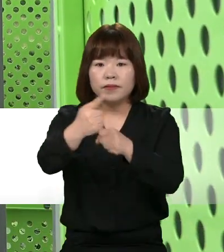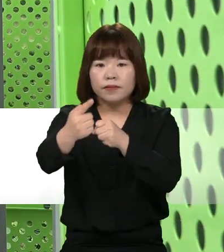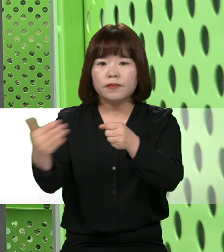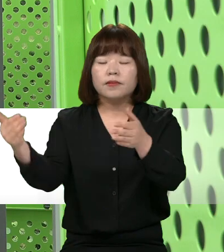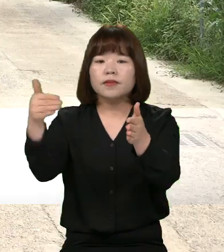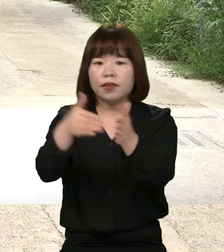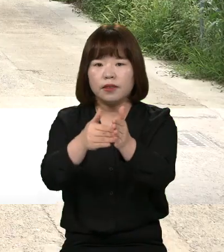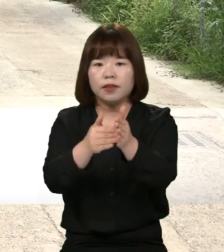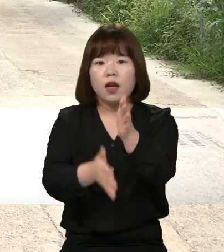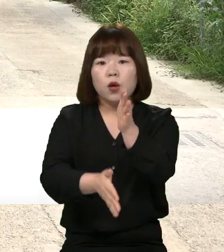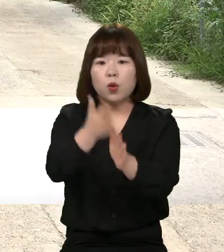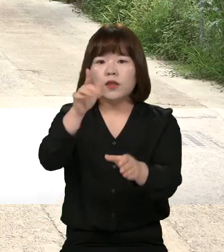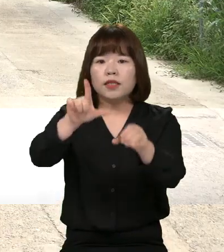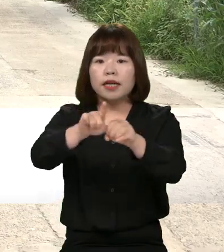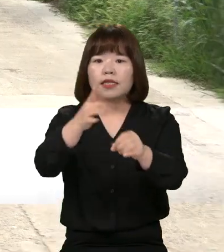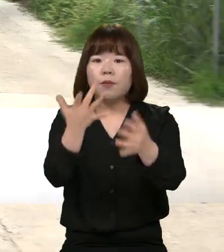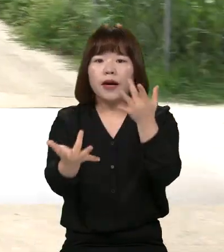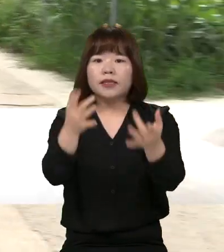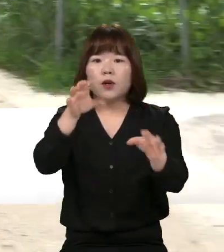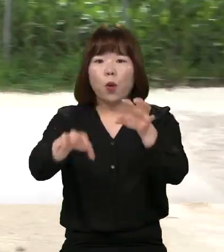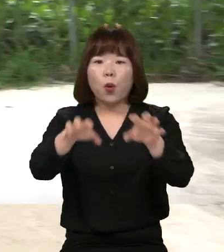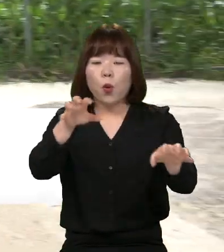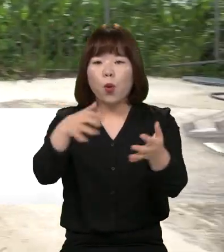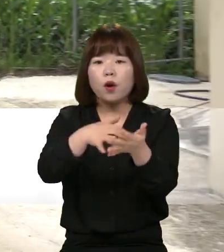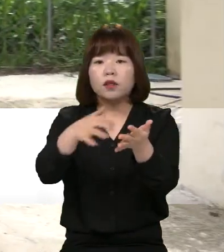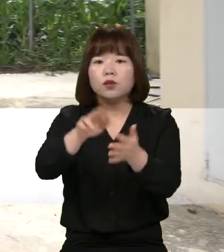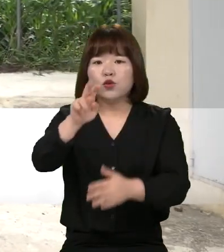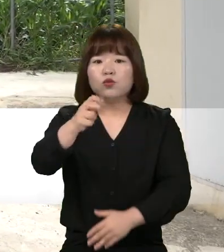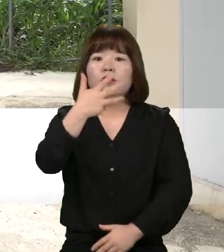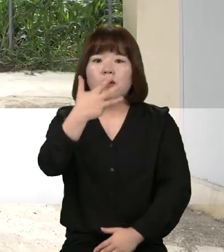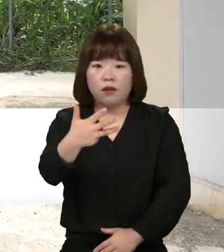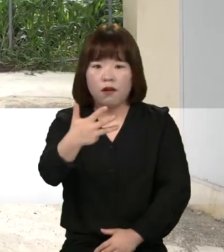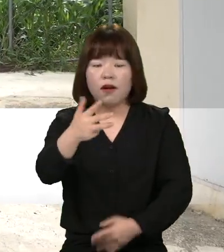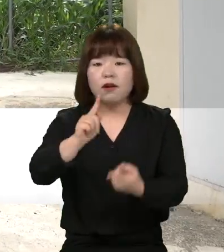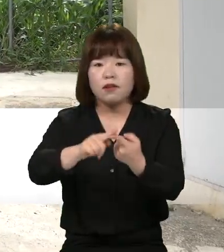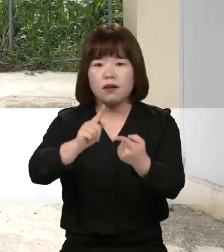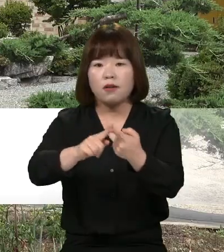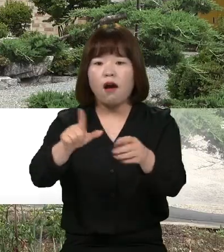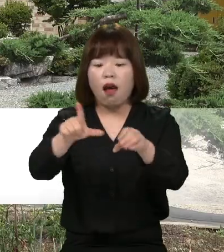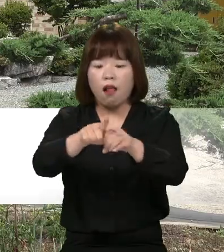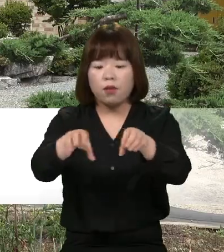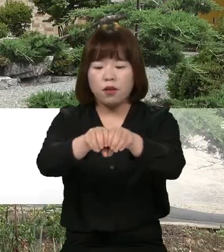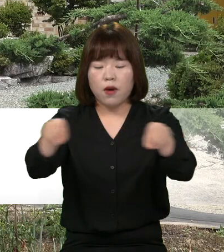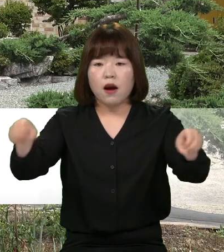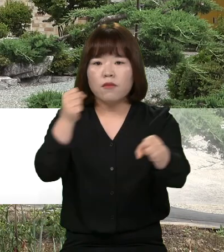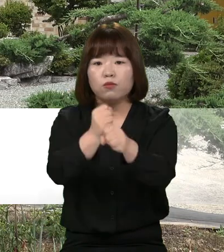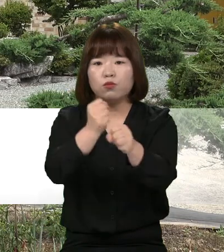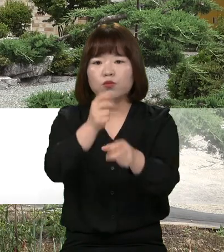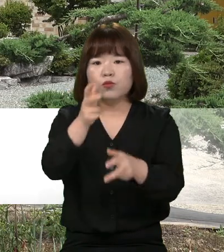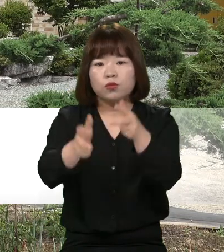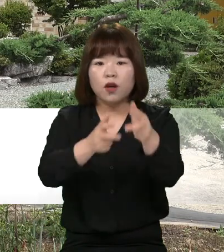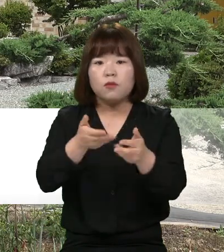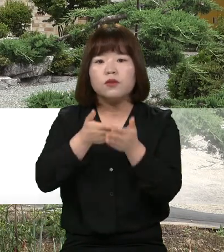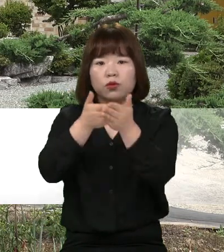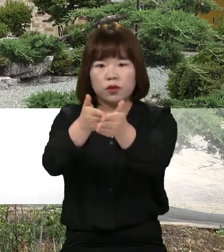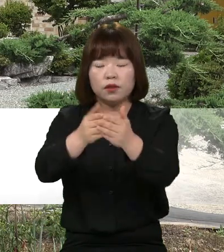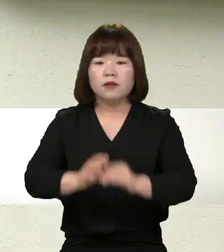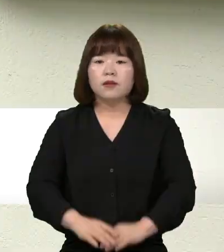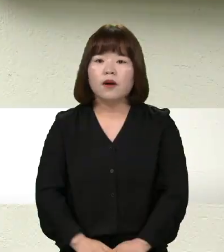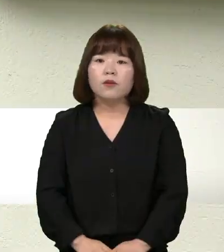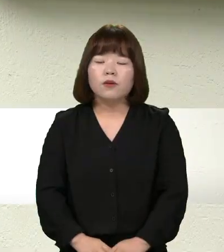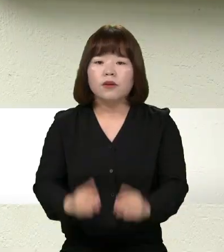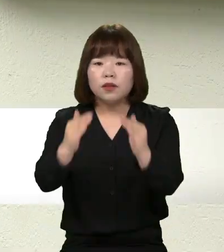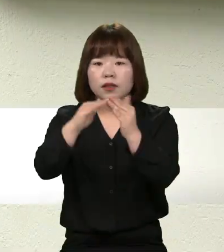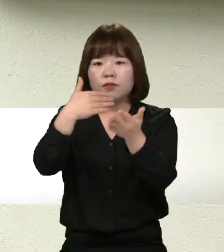씨는 2023년까지 도시 까 스 미 공급 농어 총 마을 28곳을 대상으로 lpg 100원만 구축 사업을